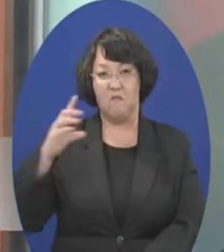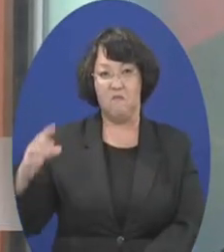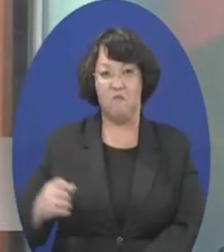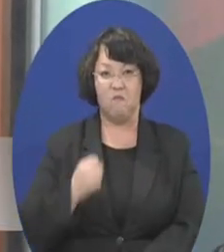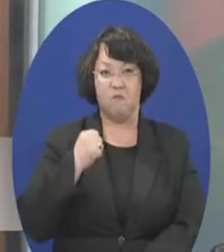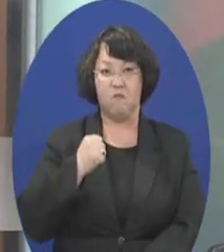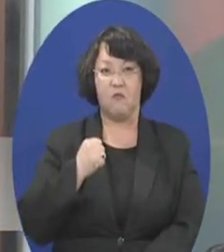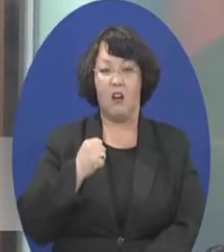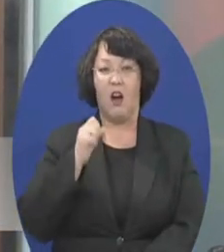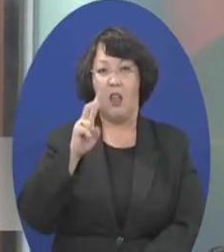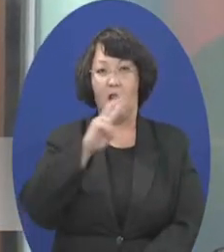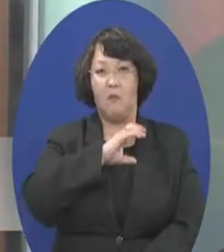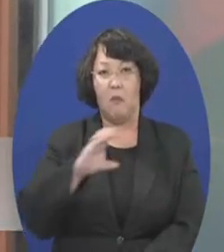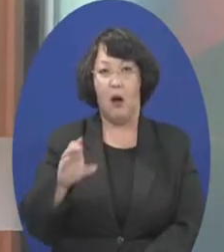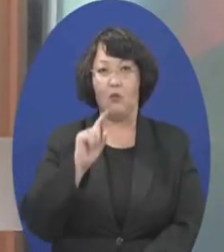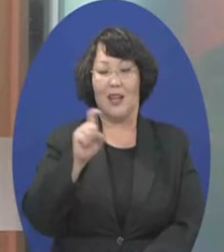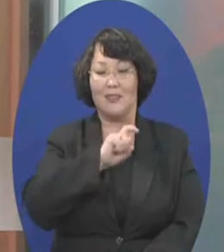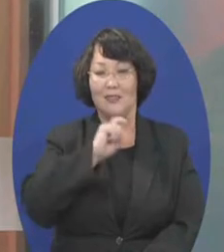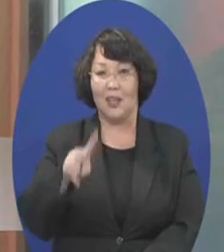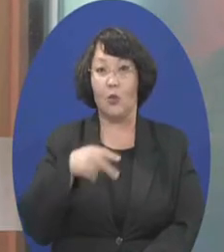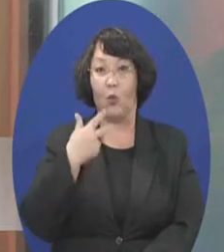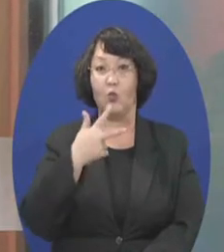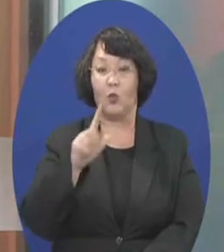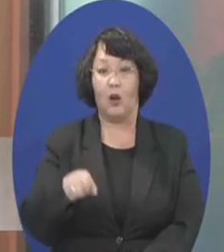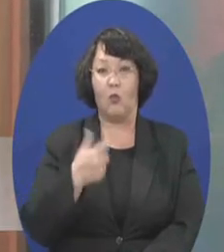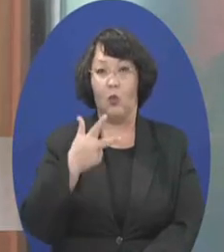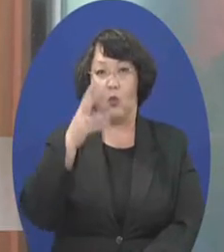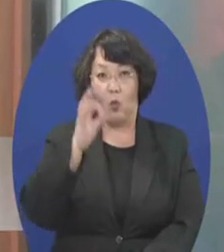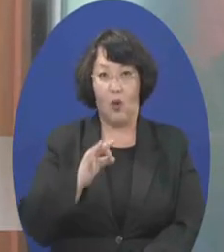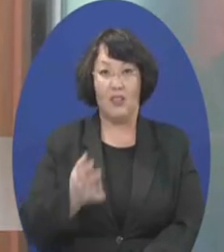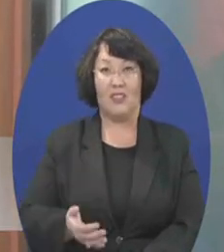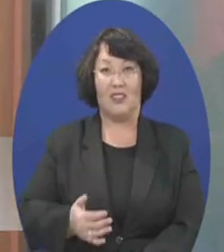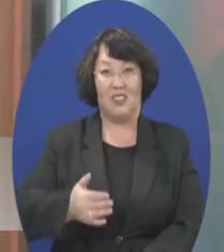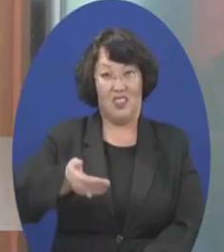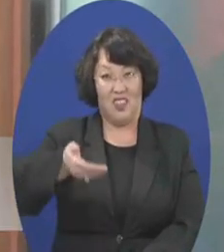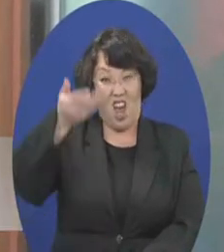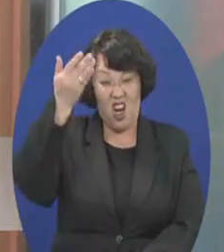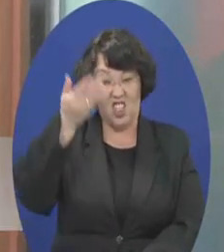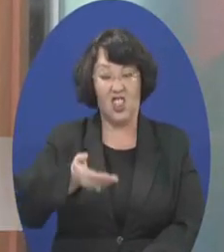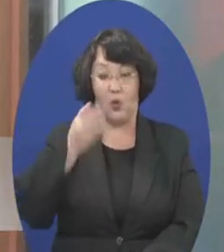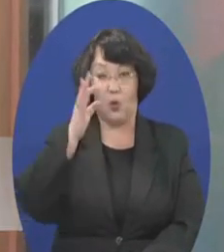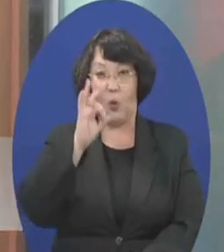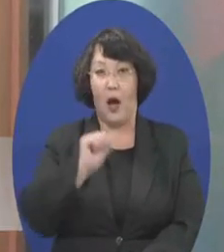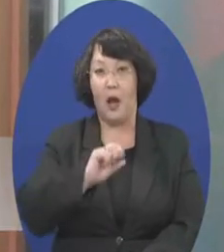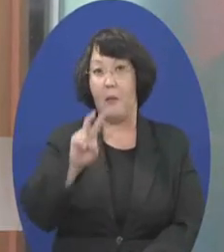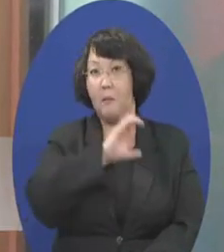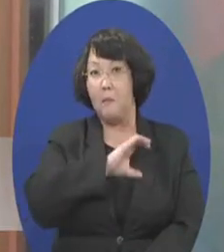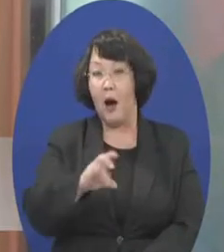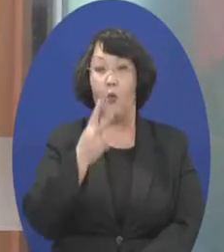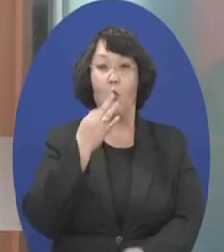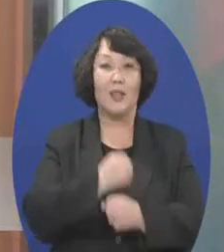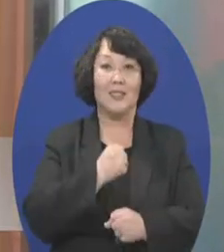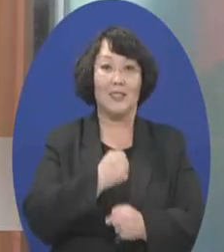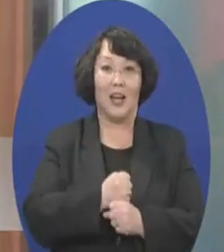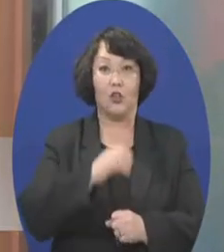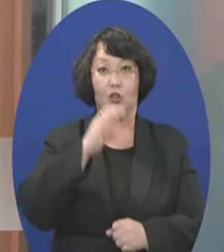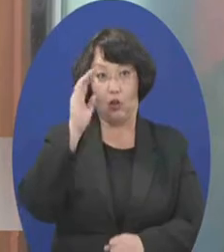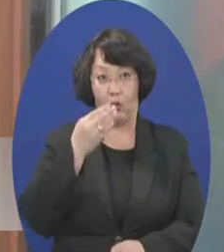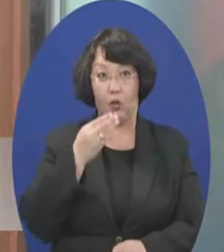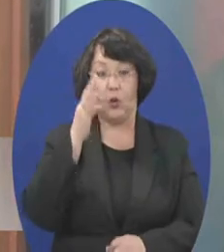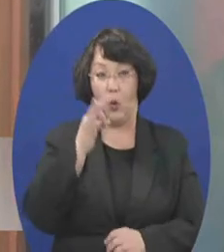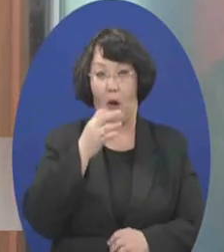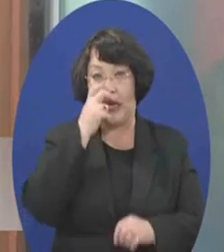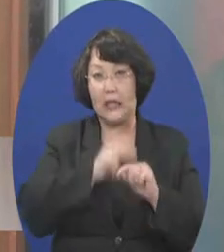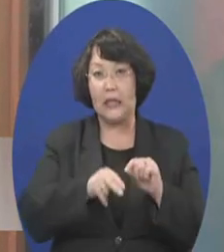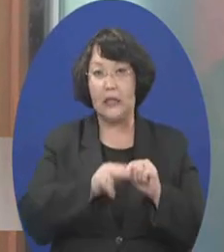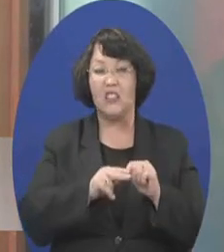хэрэглэгч өөрөөр хэлбэл зах зээлийн 33.3% дэж хэмжээгээр эзэлдэг аж ахуй нэгжүүдийн үйл ажиллагаа тодорхой хэмжээнд хямдаг